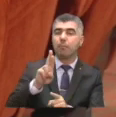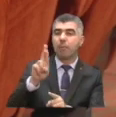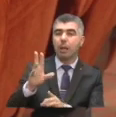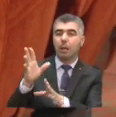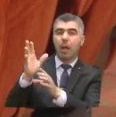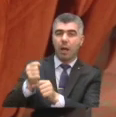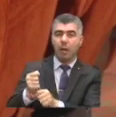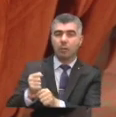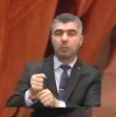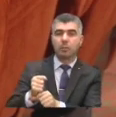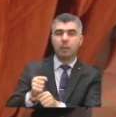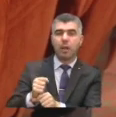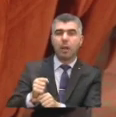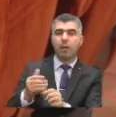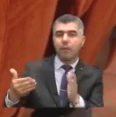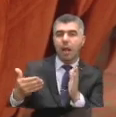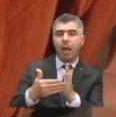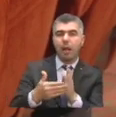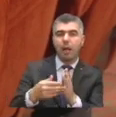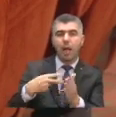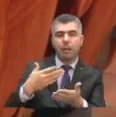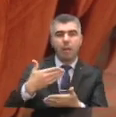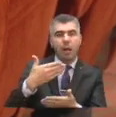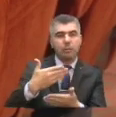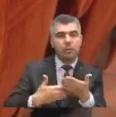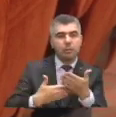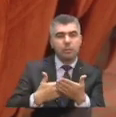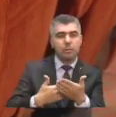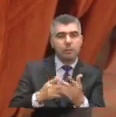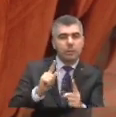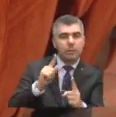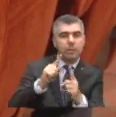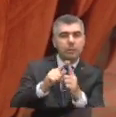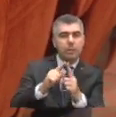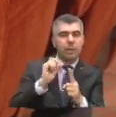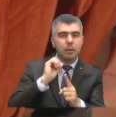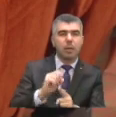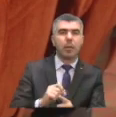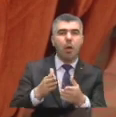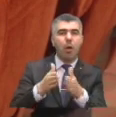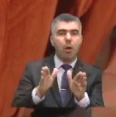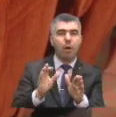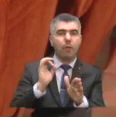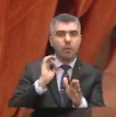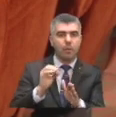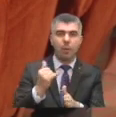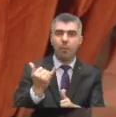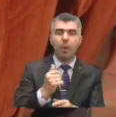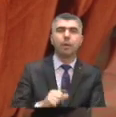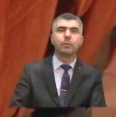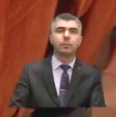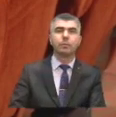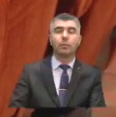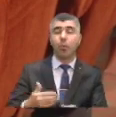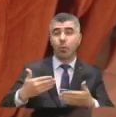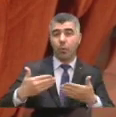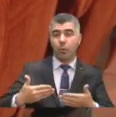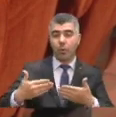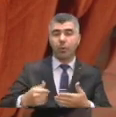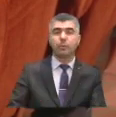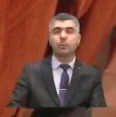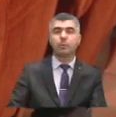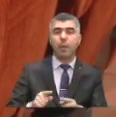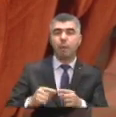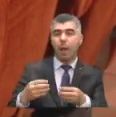اخر خطاب ديالو عطى التوجه ديال المحيط الاطلسي والانفتاح على المحيط الاطلسي. اليوم